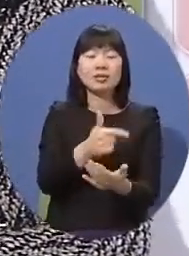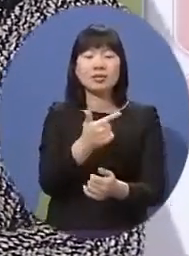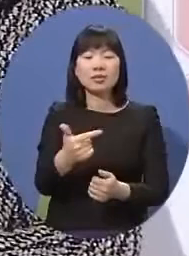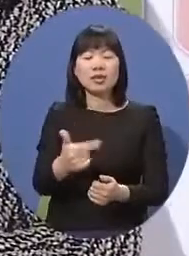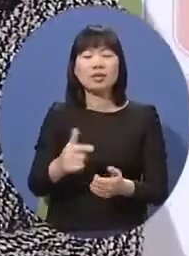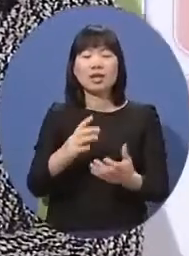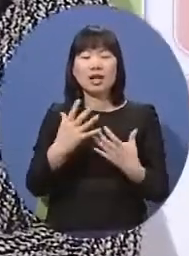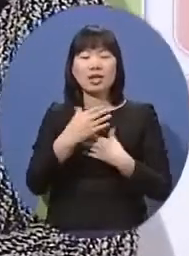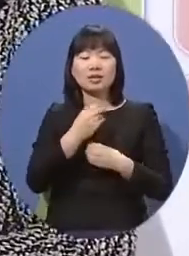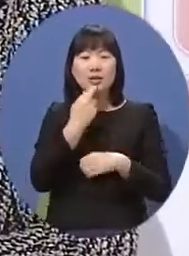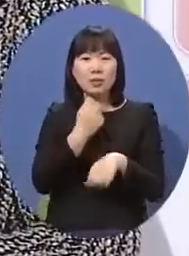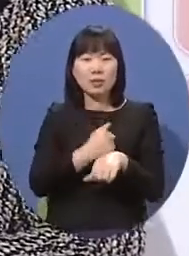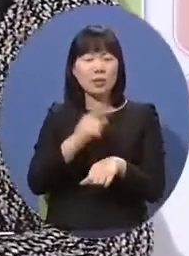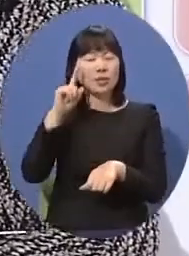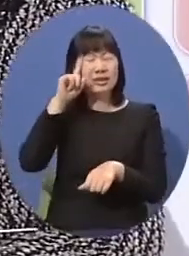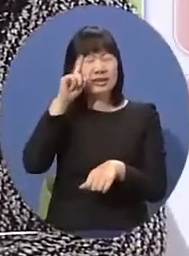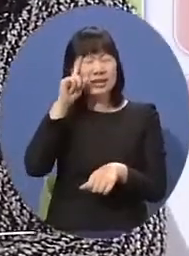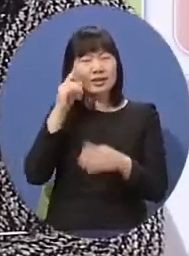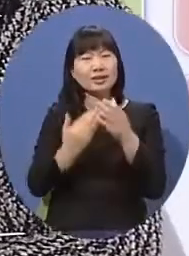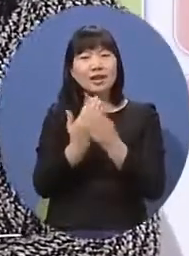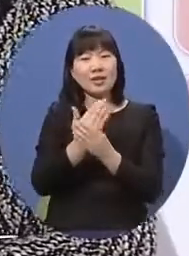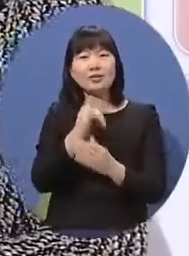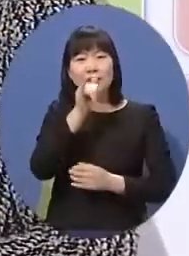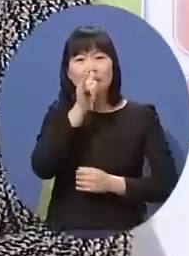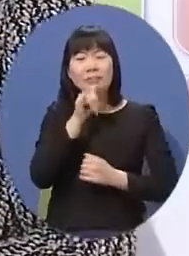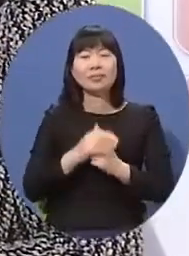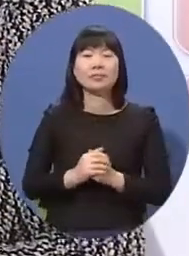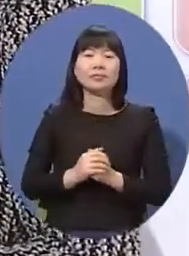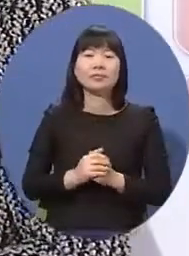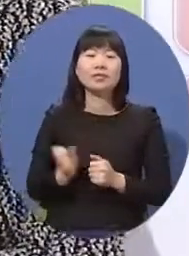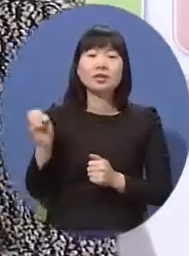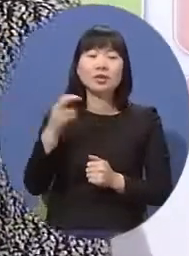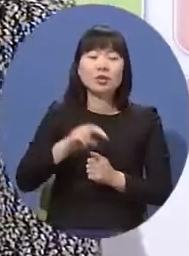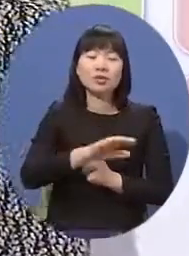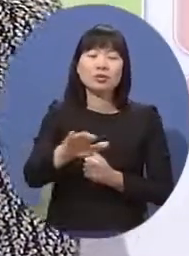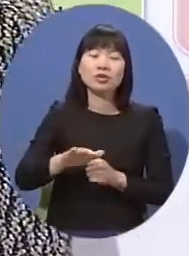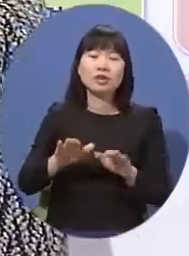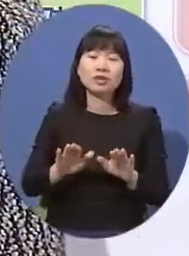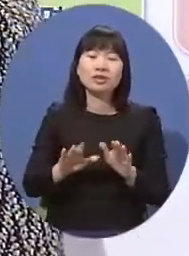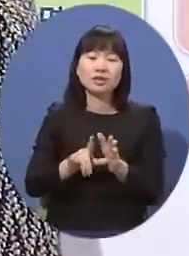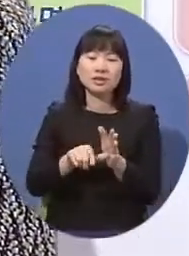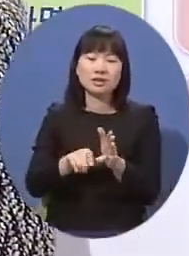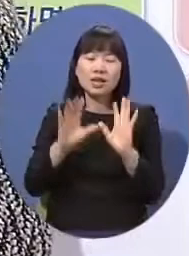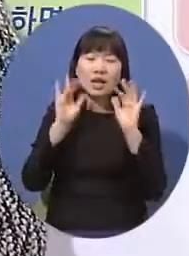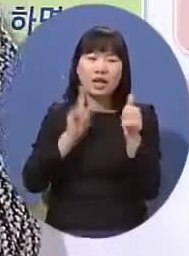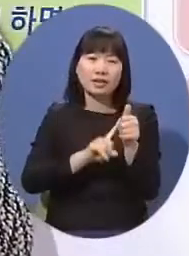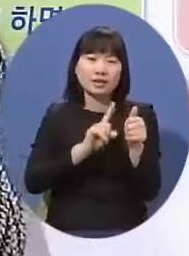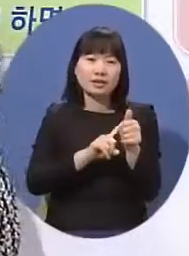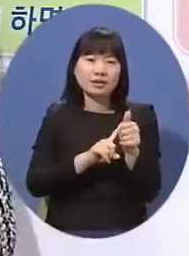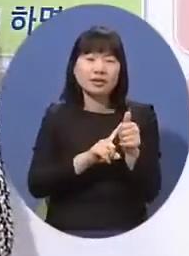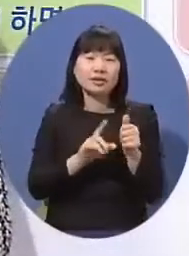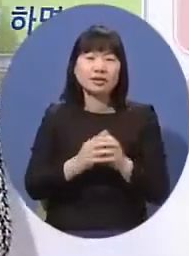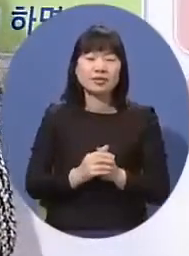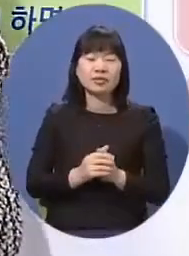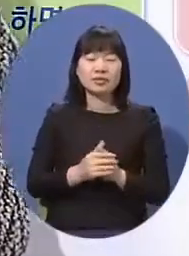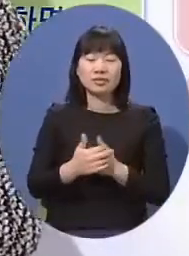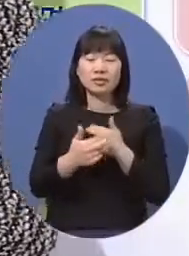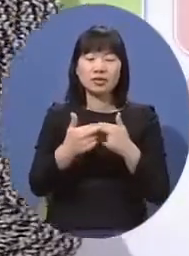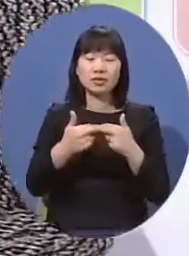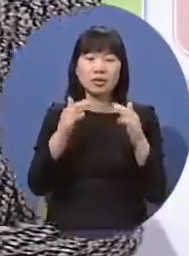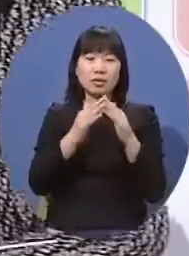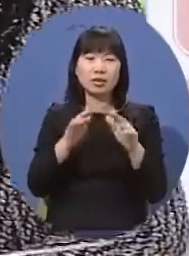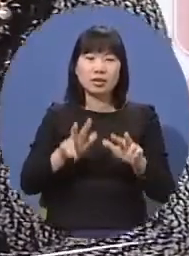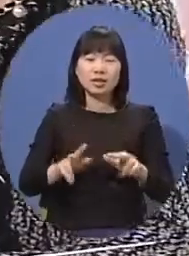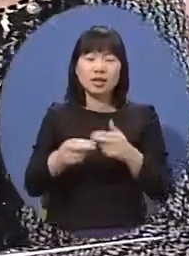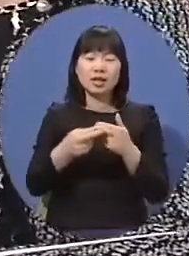어떤 불안정성과 스트레스를 유발하게 되는 거고요. 또 우리가 요 시기 아이들이 병원에